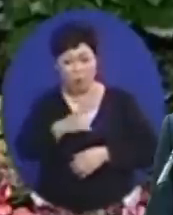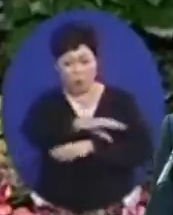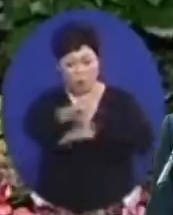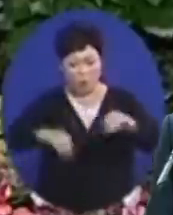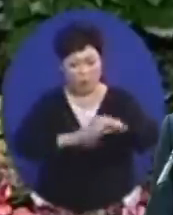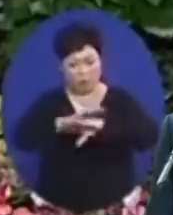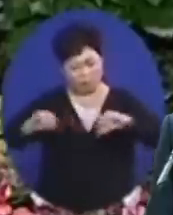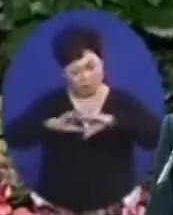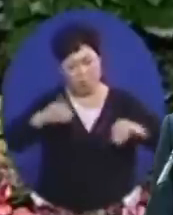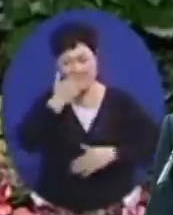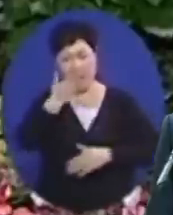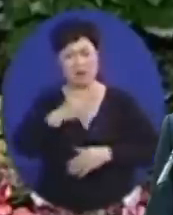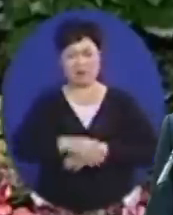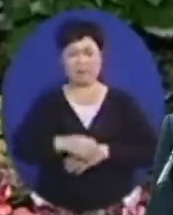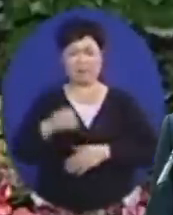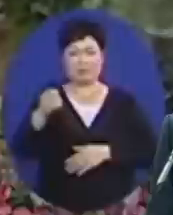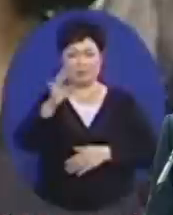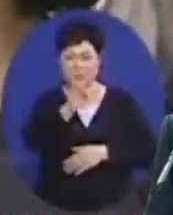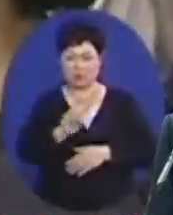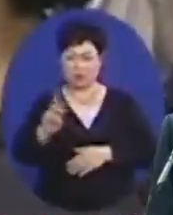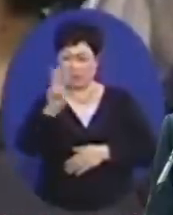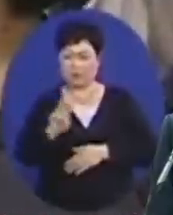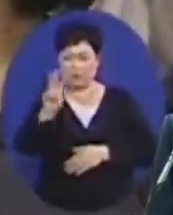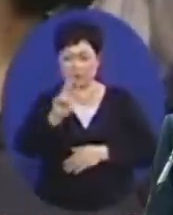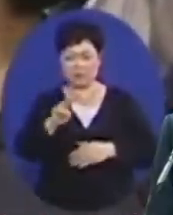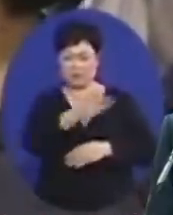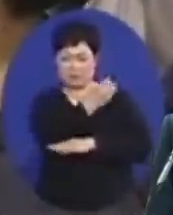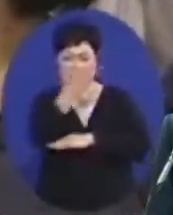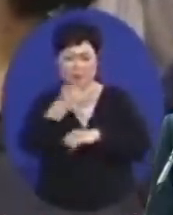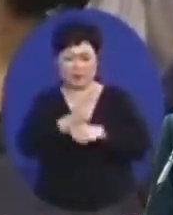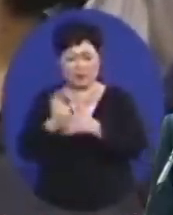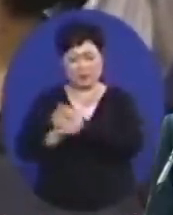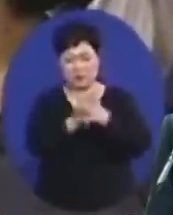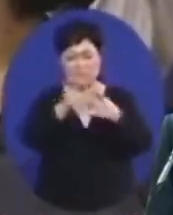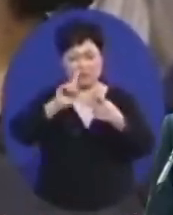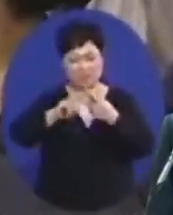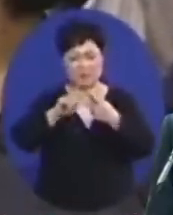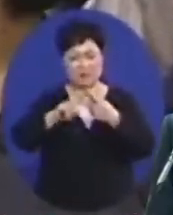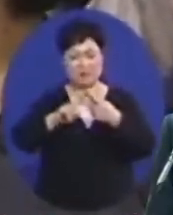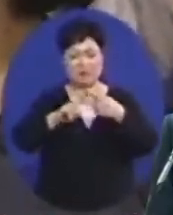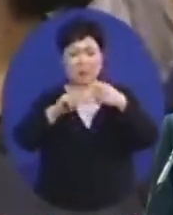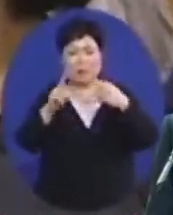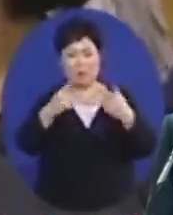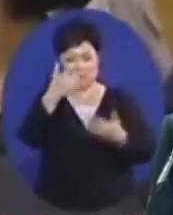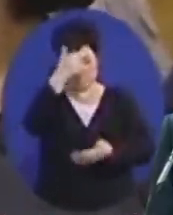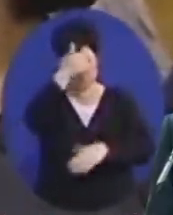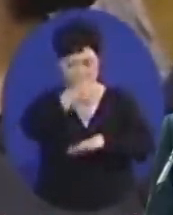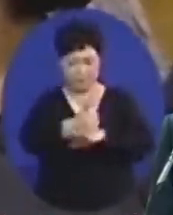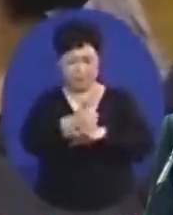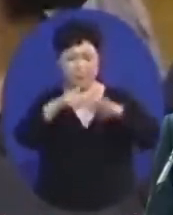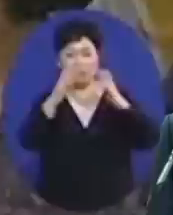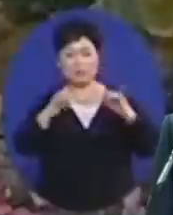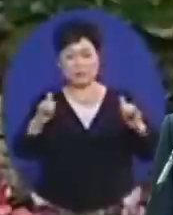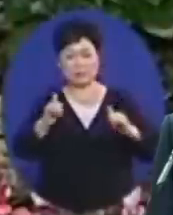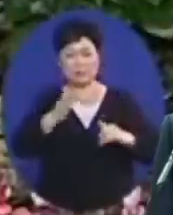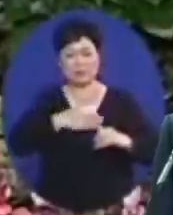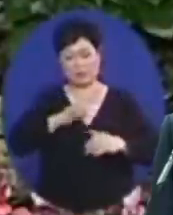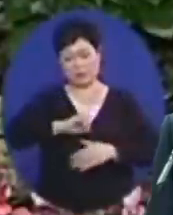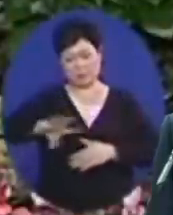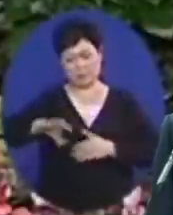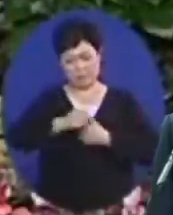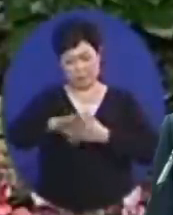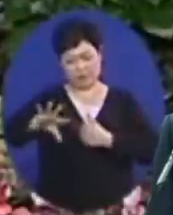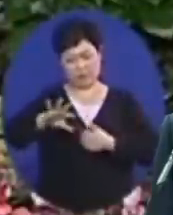강화된다는 것입니다. 런던타임스는 설문조사를 통해 친구에 대해 이렇게 정의했습니다. 첫째, 모든 사람이 다 나를 버릴 때도